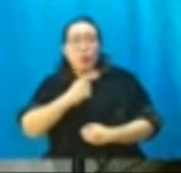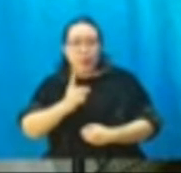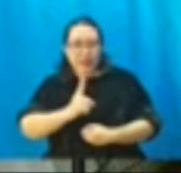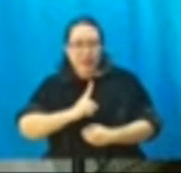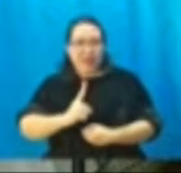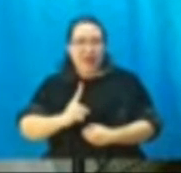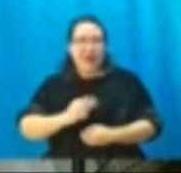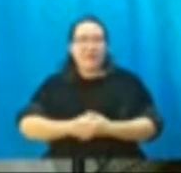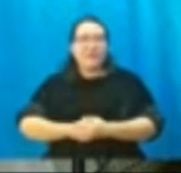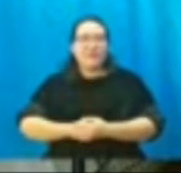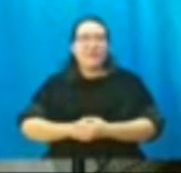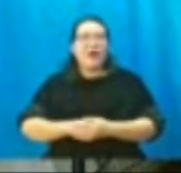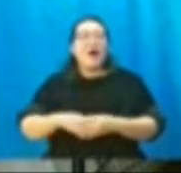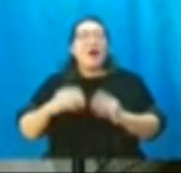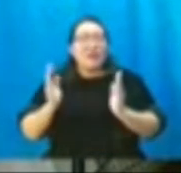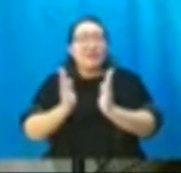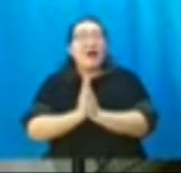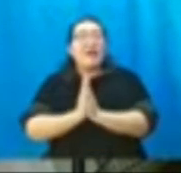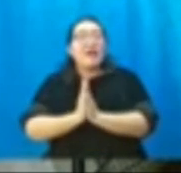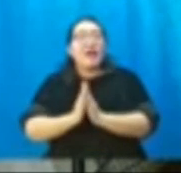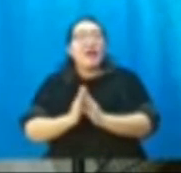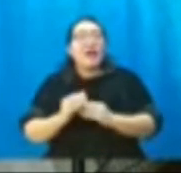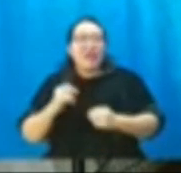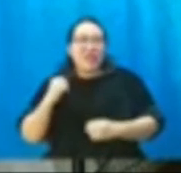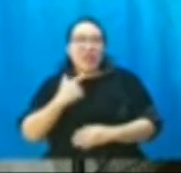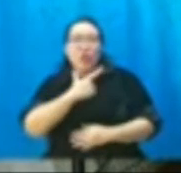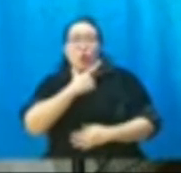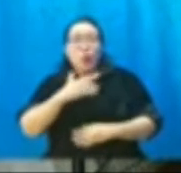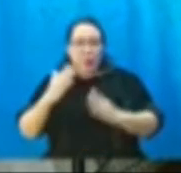tatanan hidup Liturgi kita